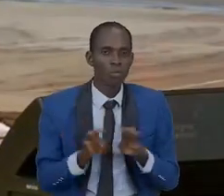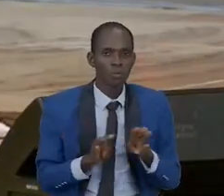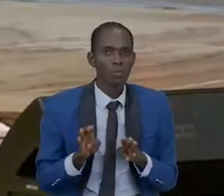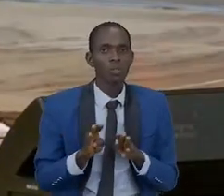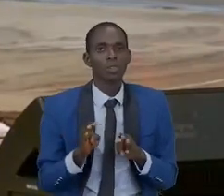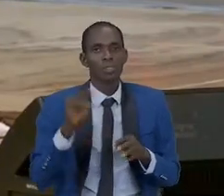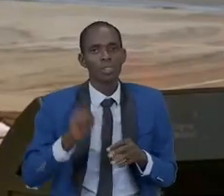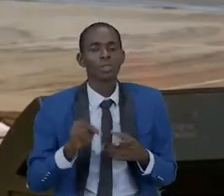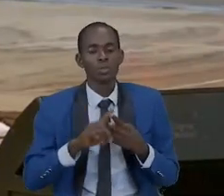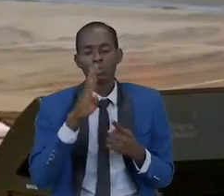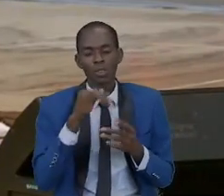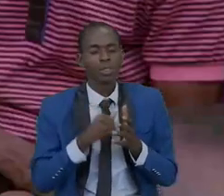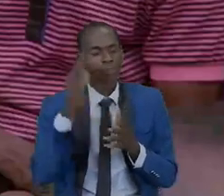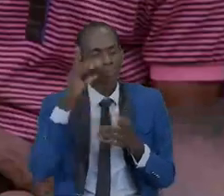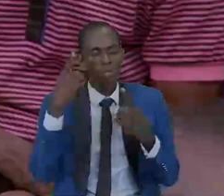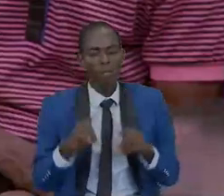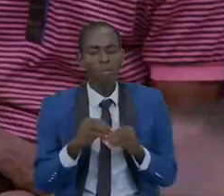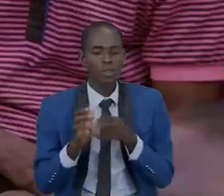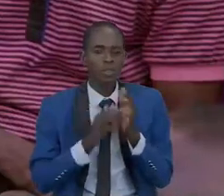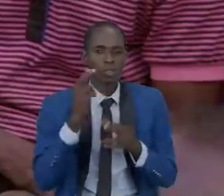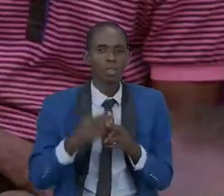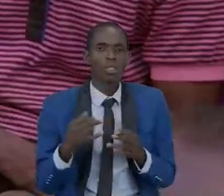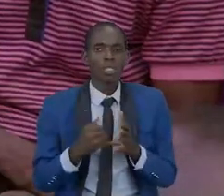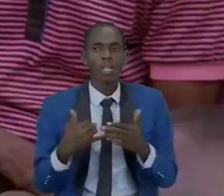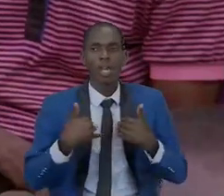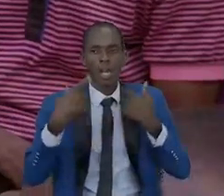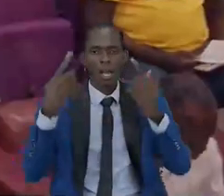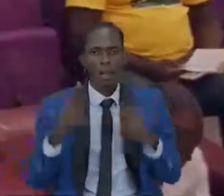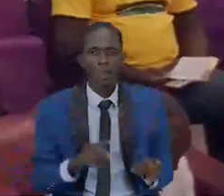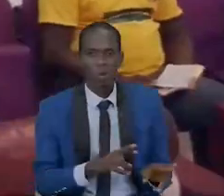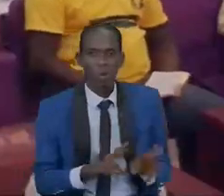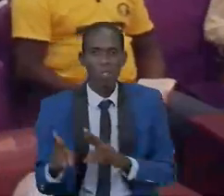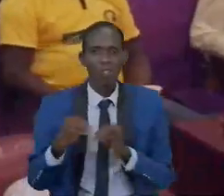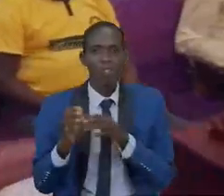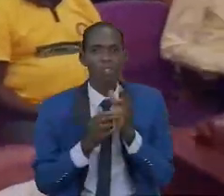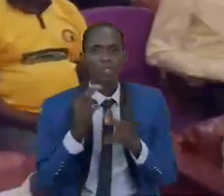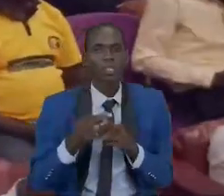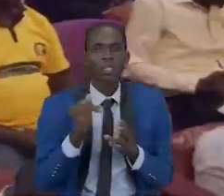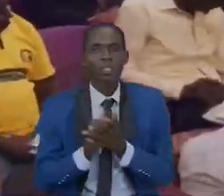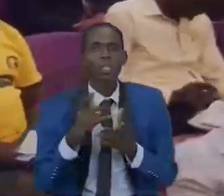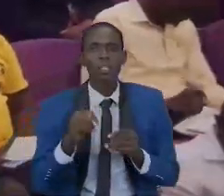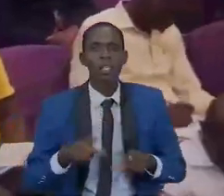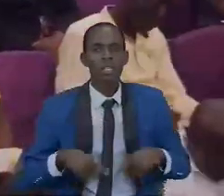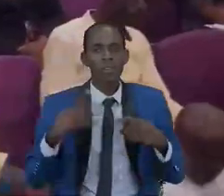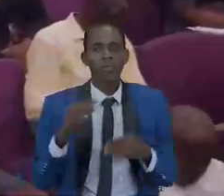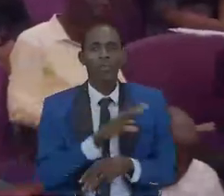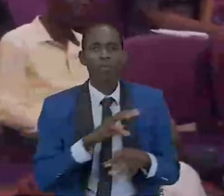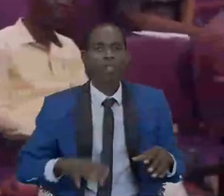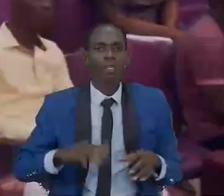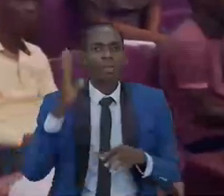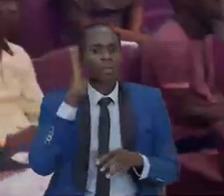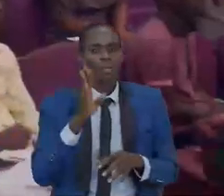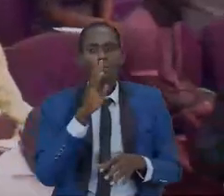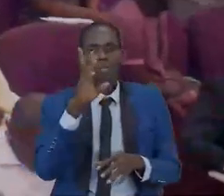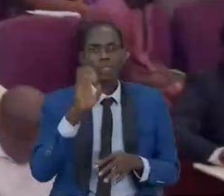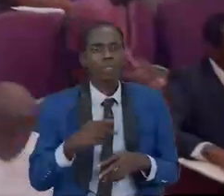consacré à l'image de cresser cela va vous arriver jeudi cela vous aide à arriver et que la vie de Christ sera reproduite dans votre vie